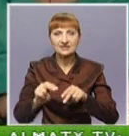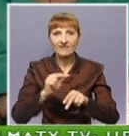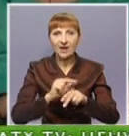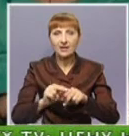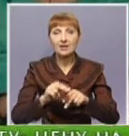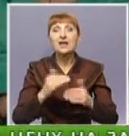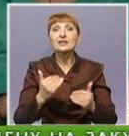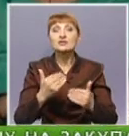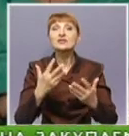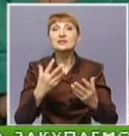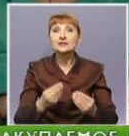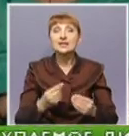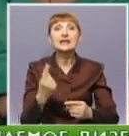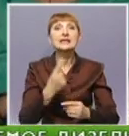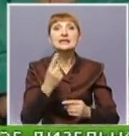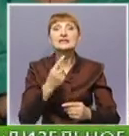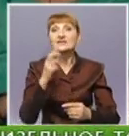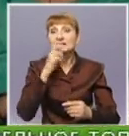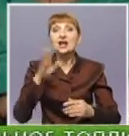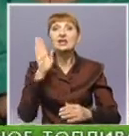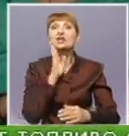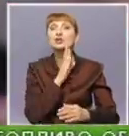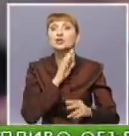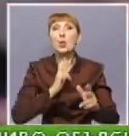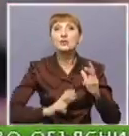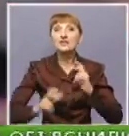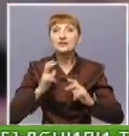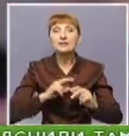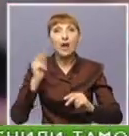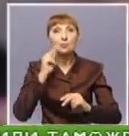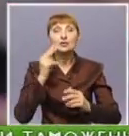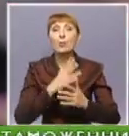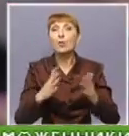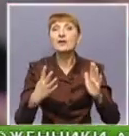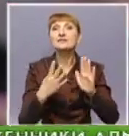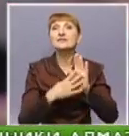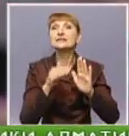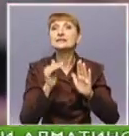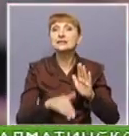На сегодняшний день в единственном в стране женском университете обучаются